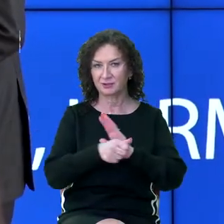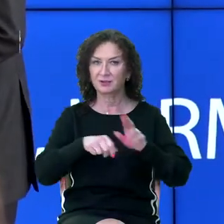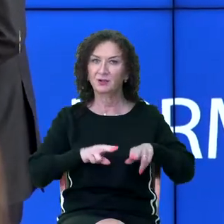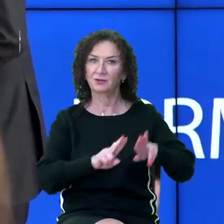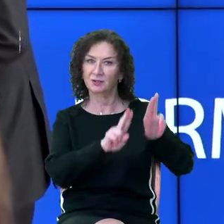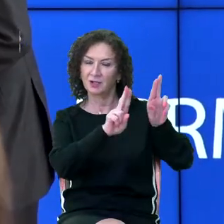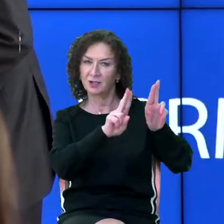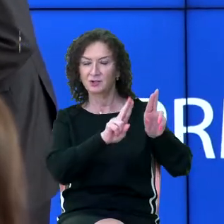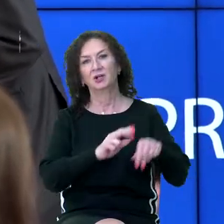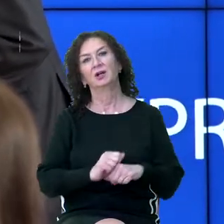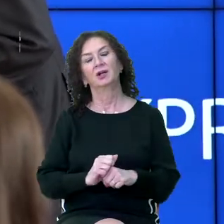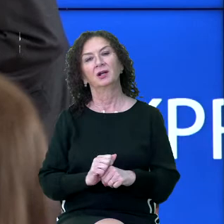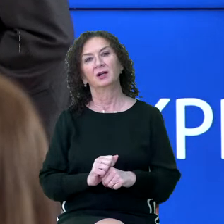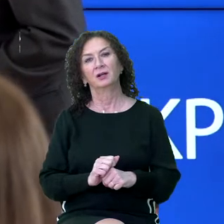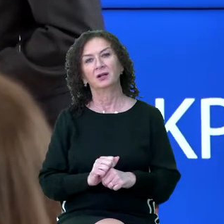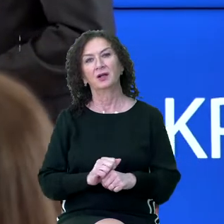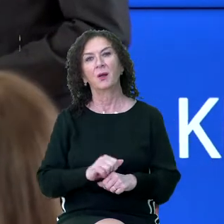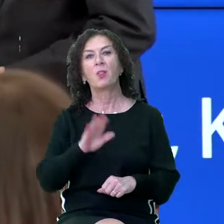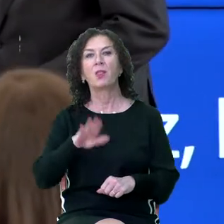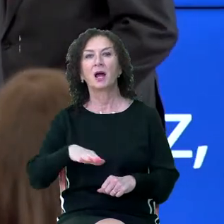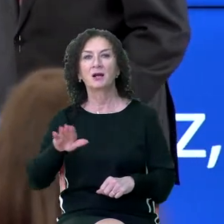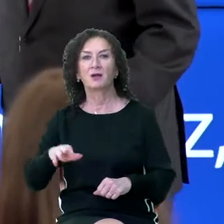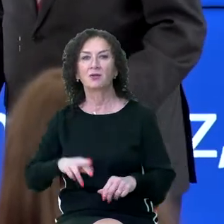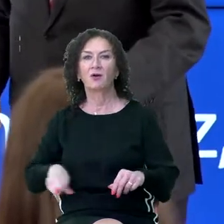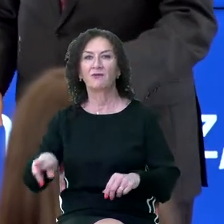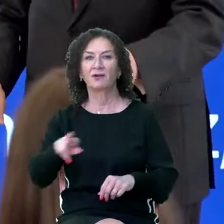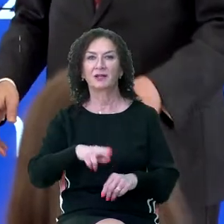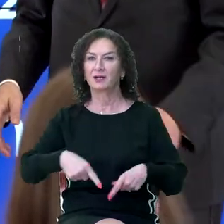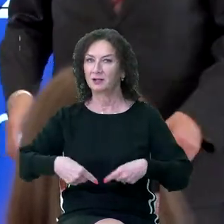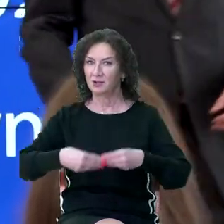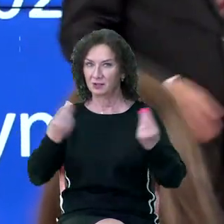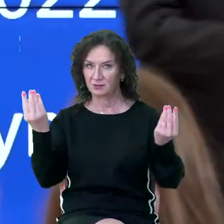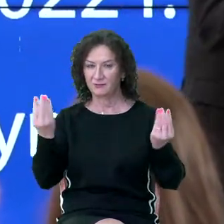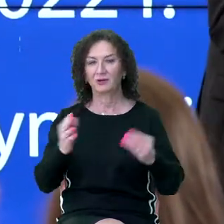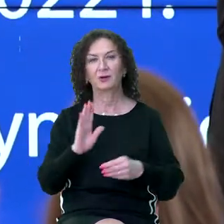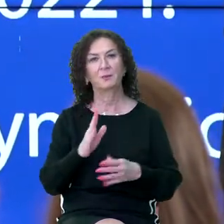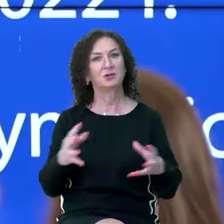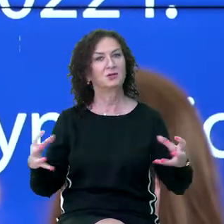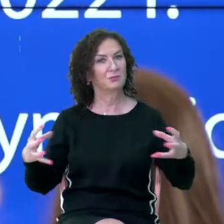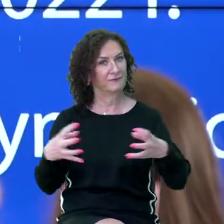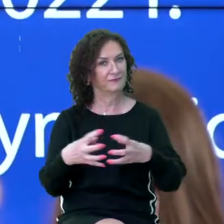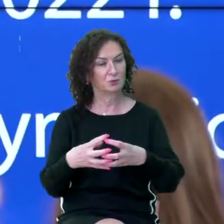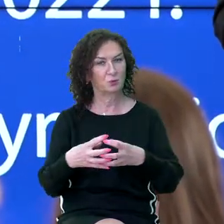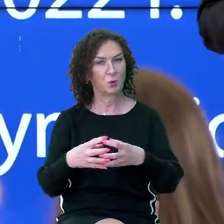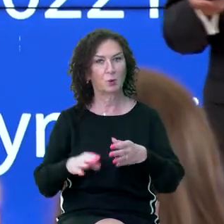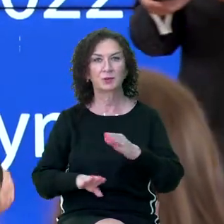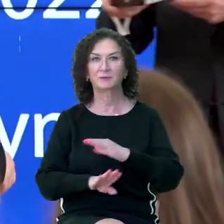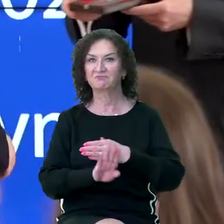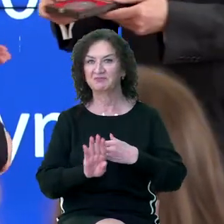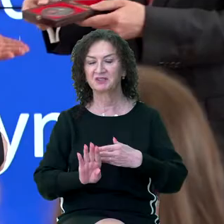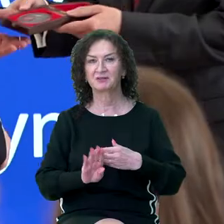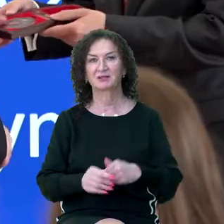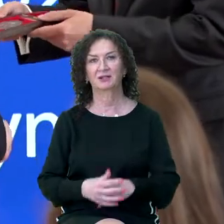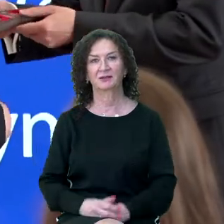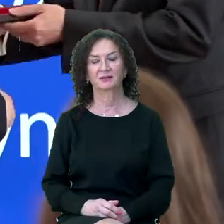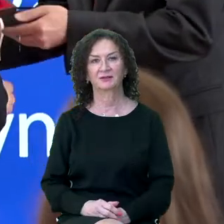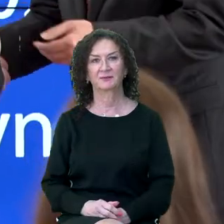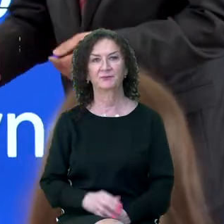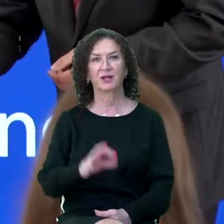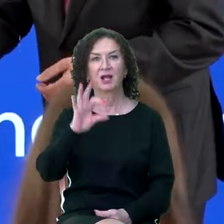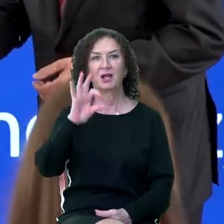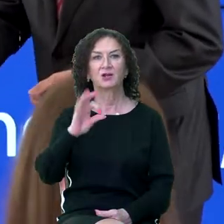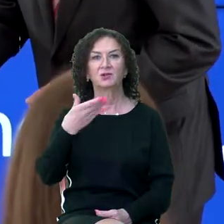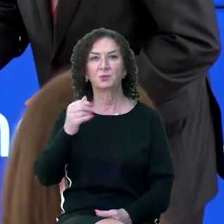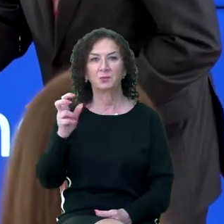Rady Rozwoju, także wspólnie tutaj będziemy na scenie. Pan profesor Grzegorz Sibiga, członek